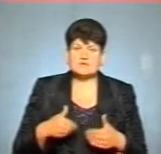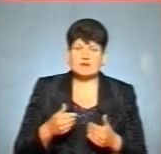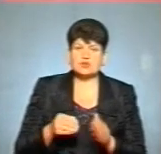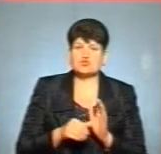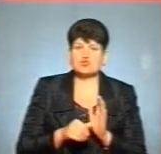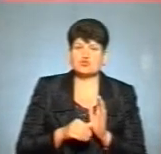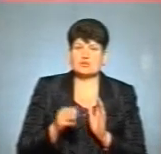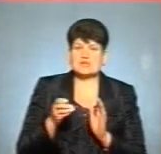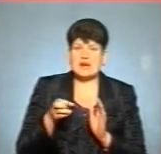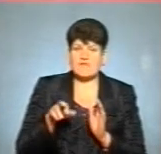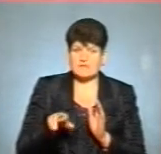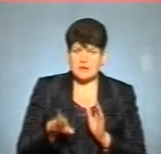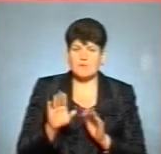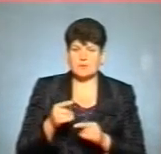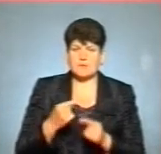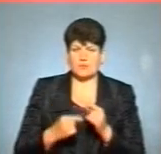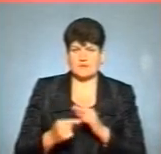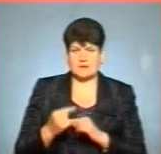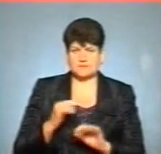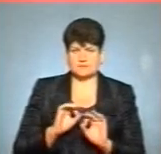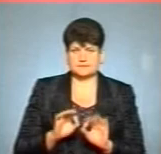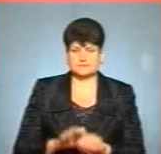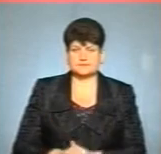травня. І тоді ми повернемося, прокоментуємо.